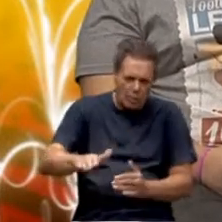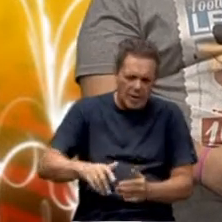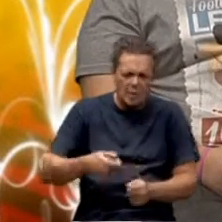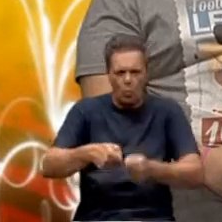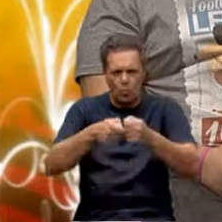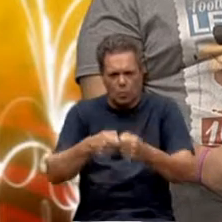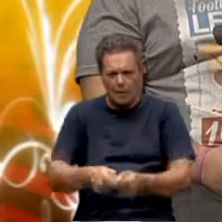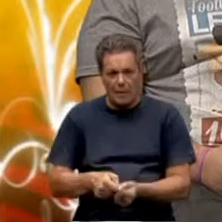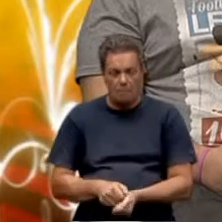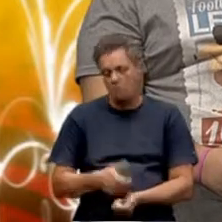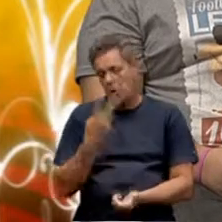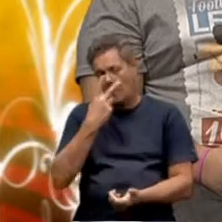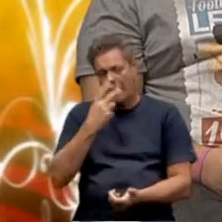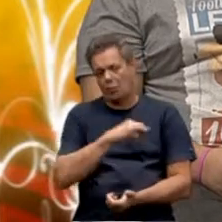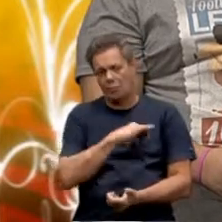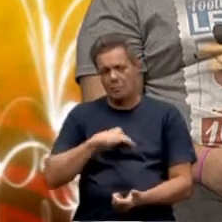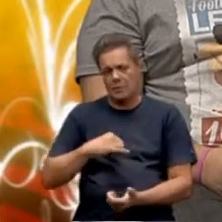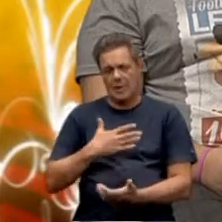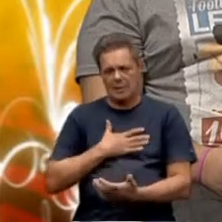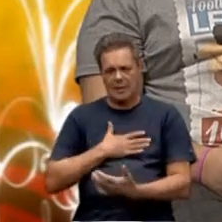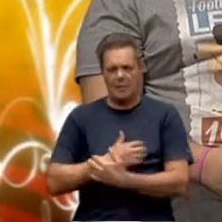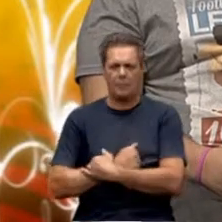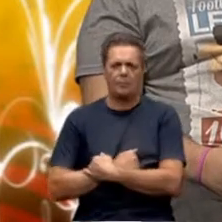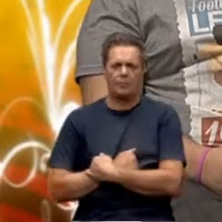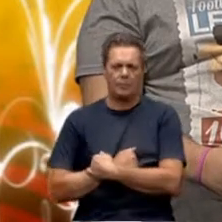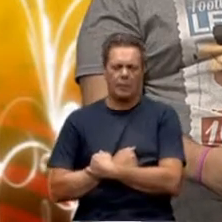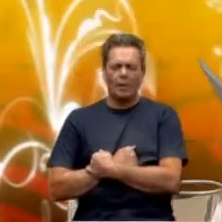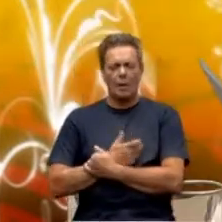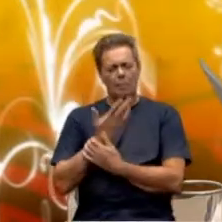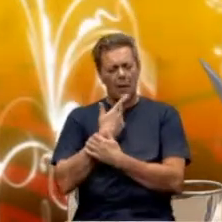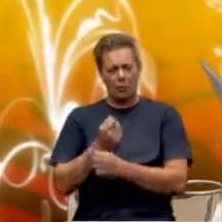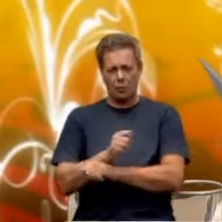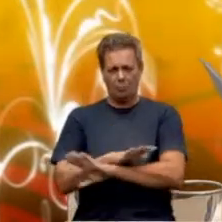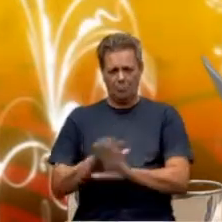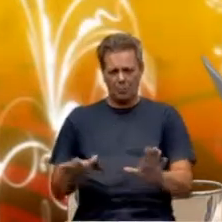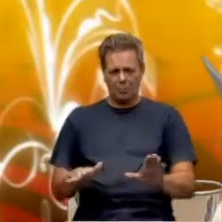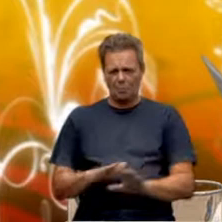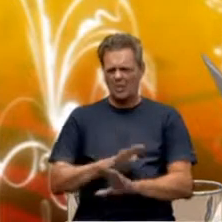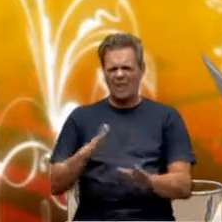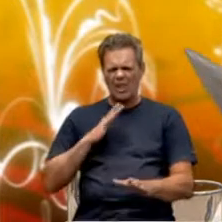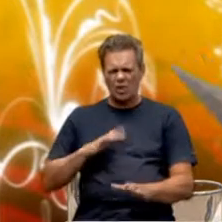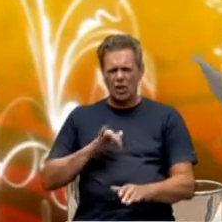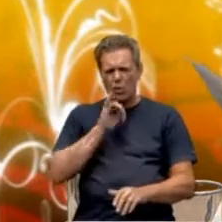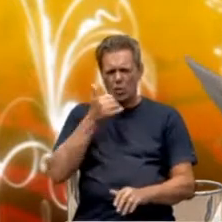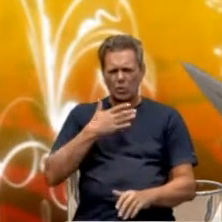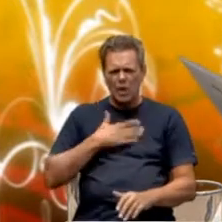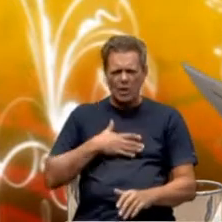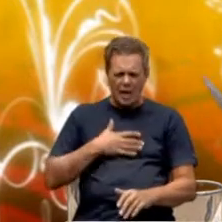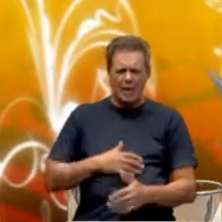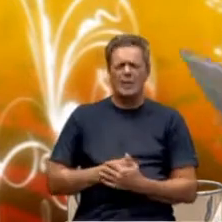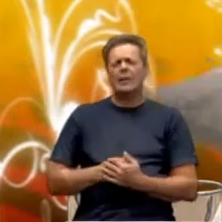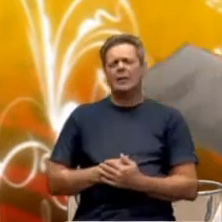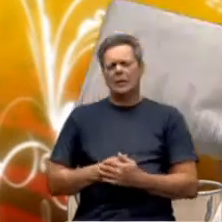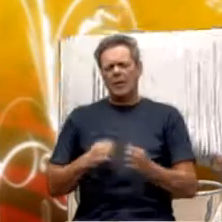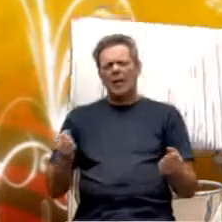sami sebi mislim. I sami tako sebi. Je. Tako prije je. Nego što zatvorimo, ja ću samo kazati da svi građani sutra koji žele javno zdravstvenu akciju